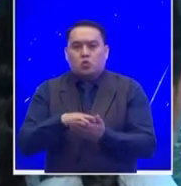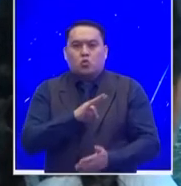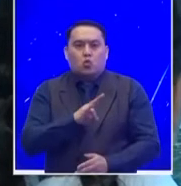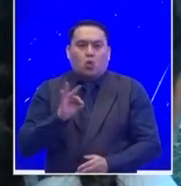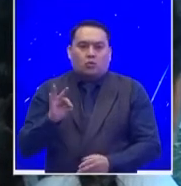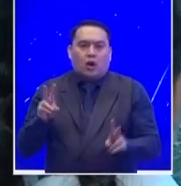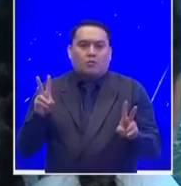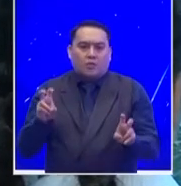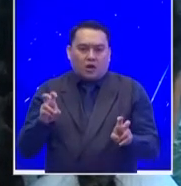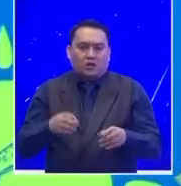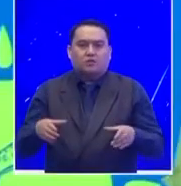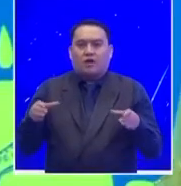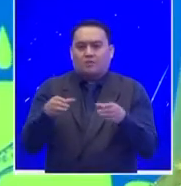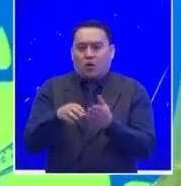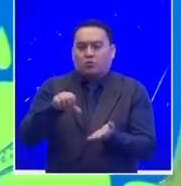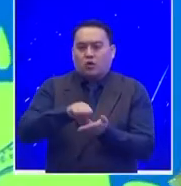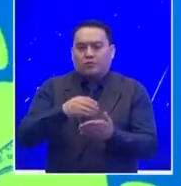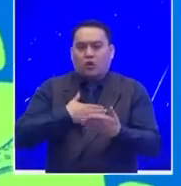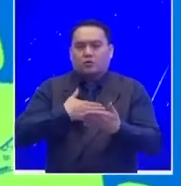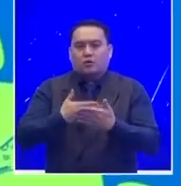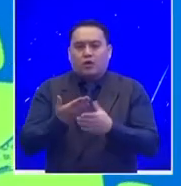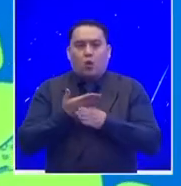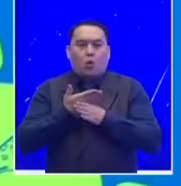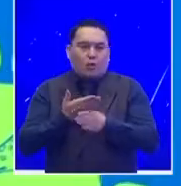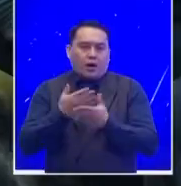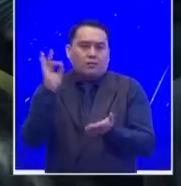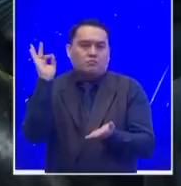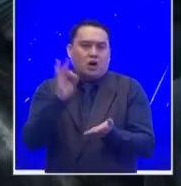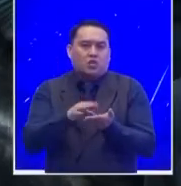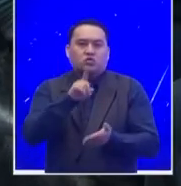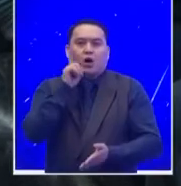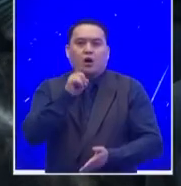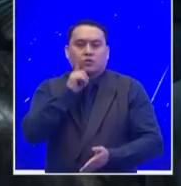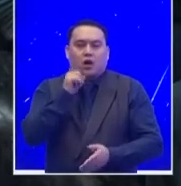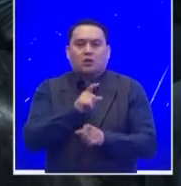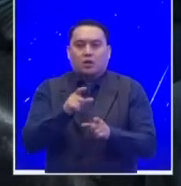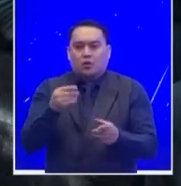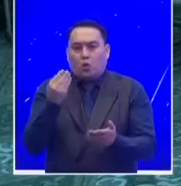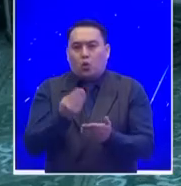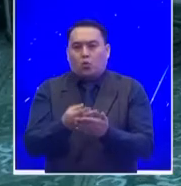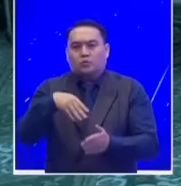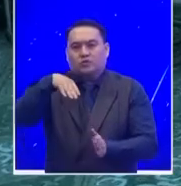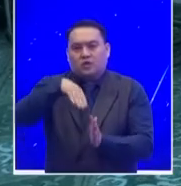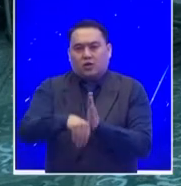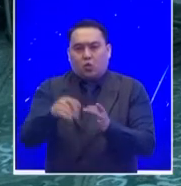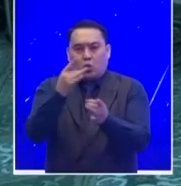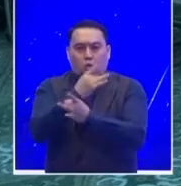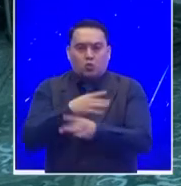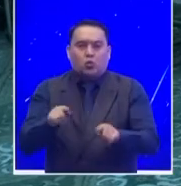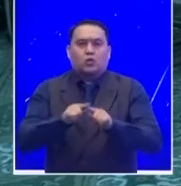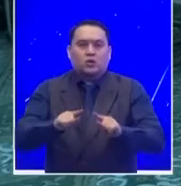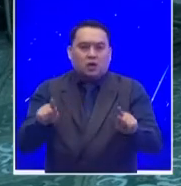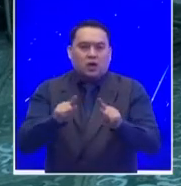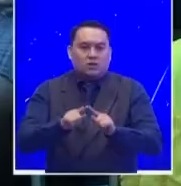Нұр Отан партиясының өкілдері мұрындық болды. Басты мақсат жастарға адамгершілік құндылықтарды сіңіріп, мәдениетті